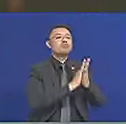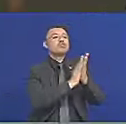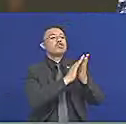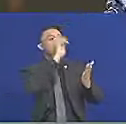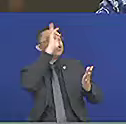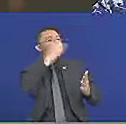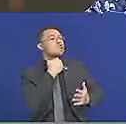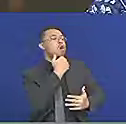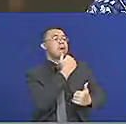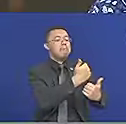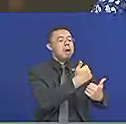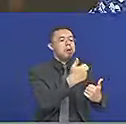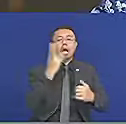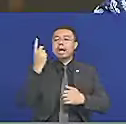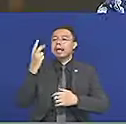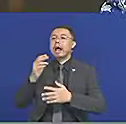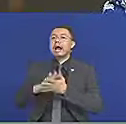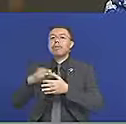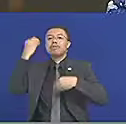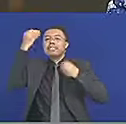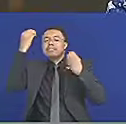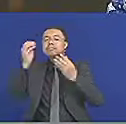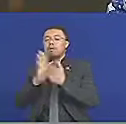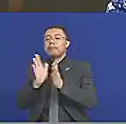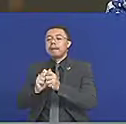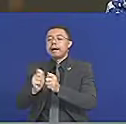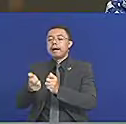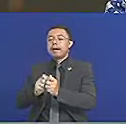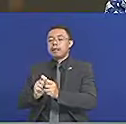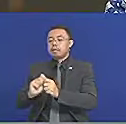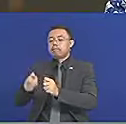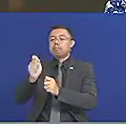suara bagus, Rabu sibuk main togel.